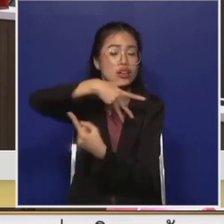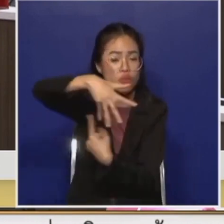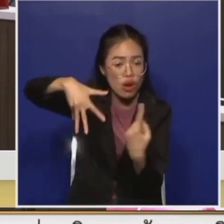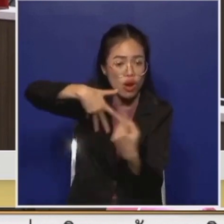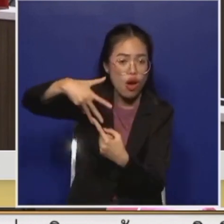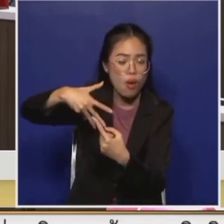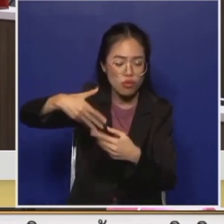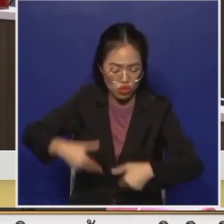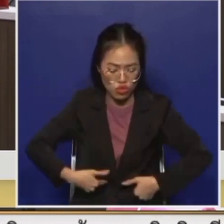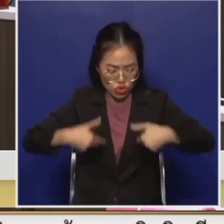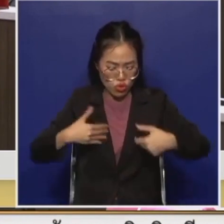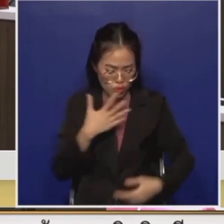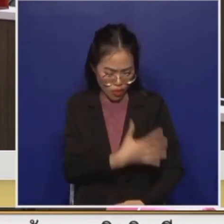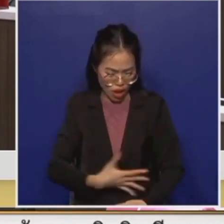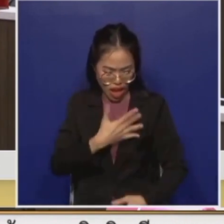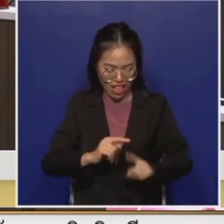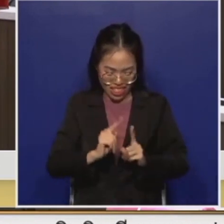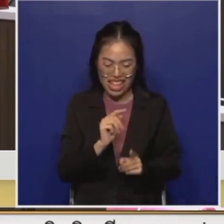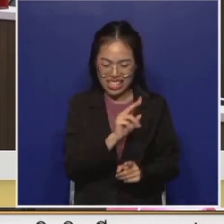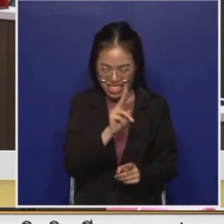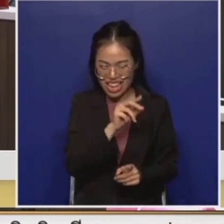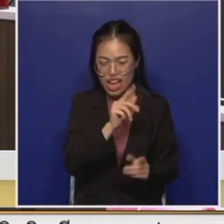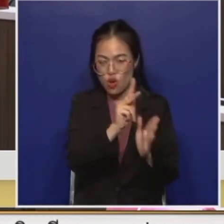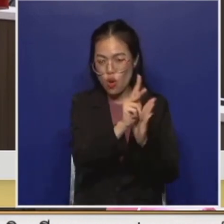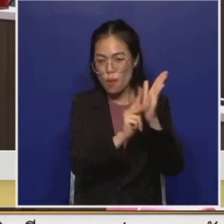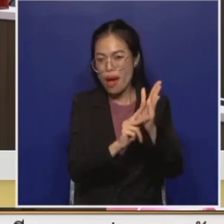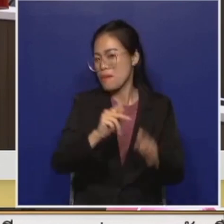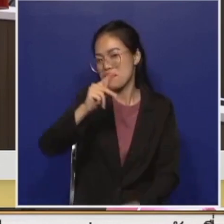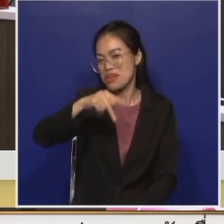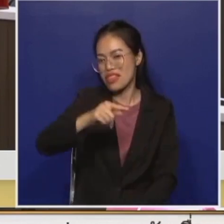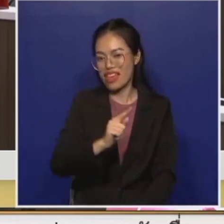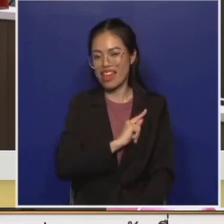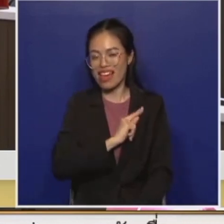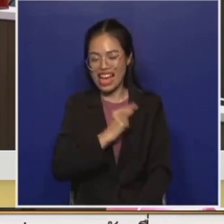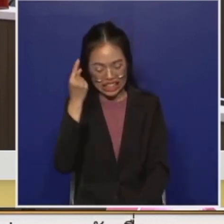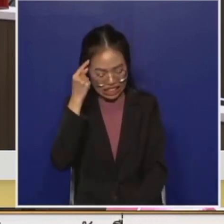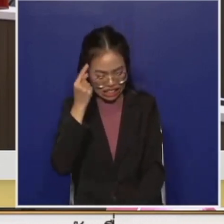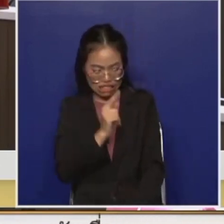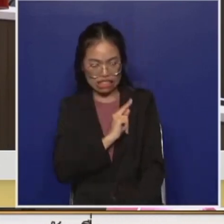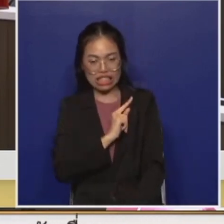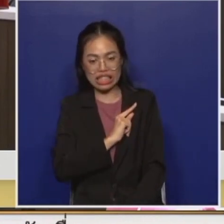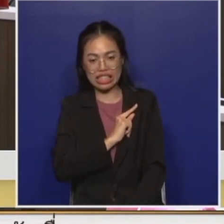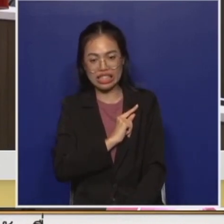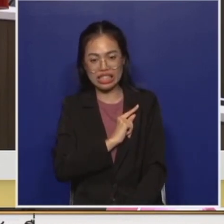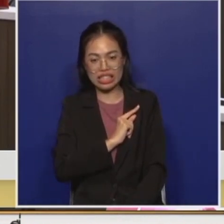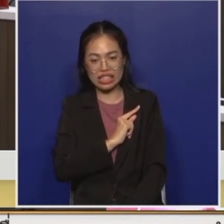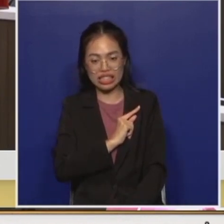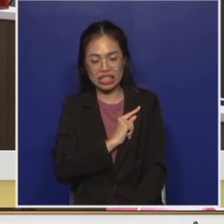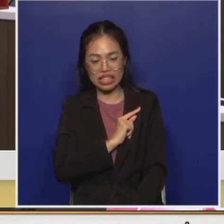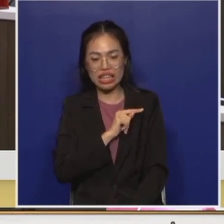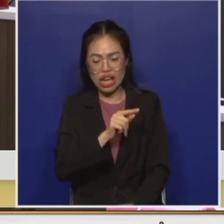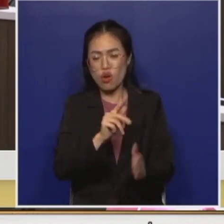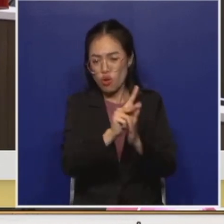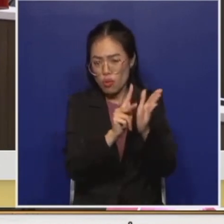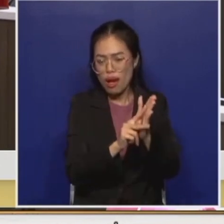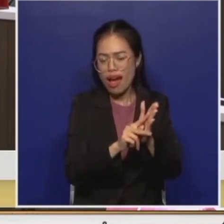าชนแต่ท่านใช้กฎหมายพิเศษตามอเภอใจทั้งททมีกฎหมายปกตใช้อย